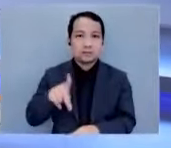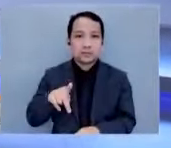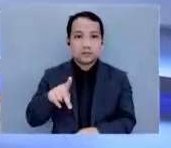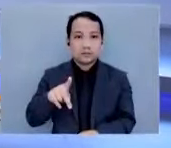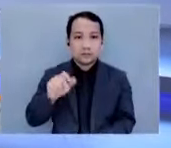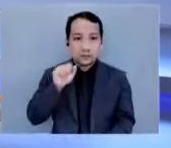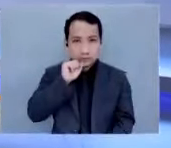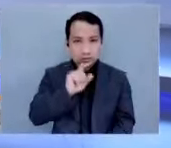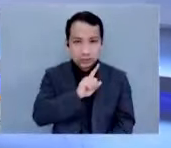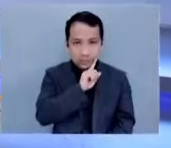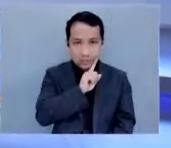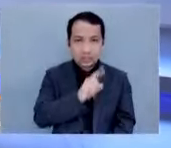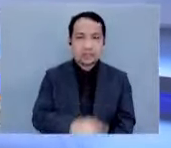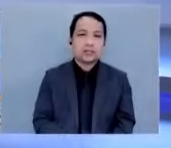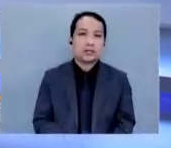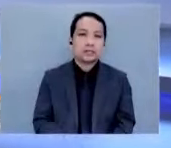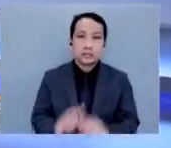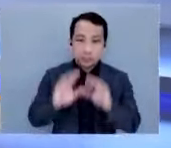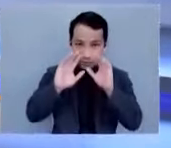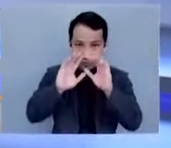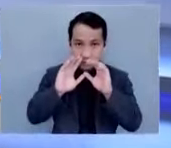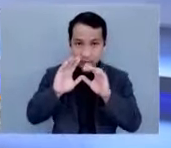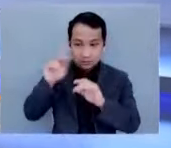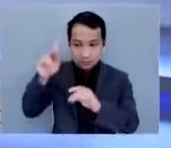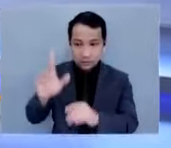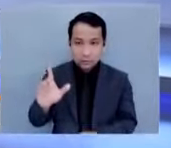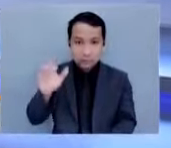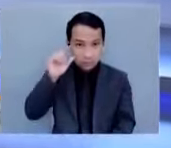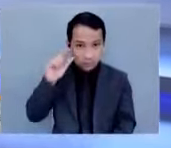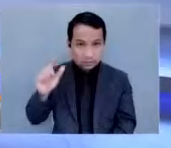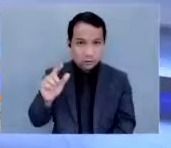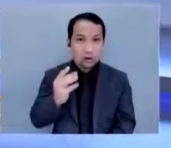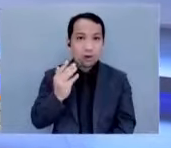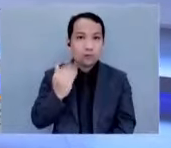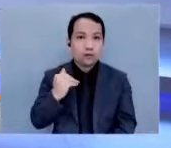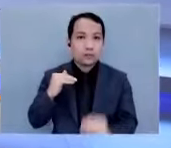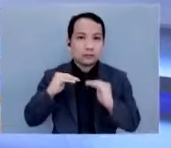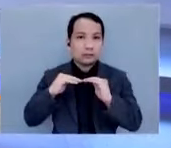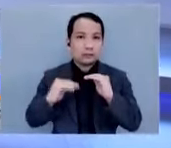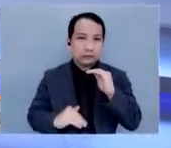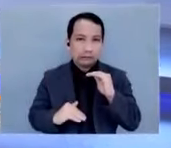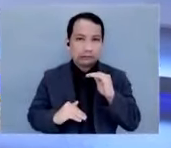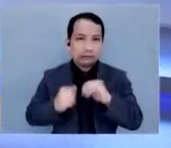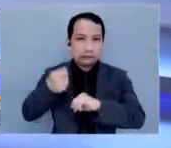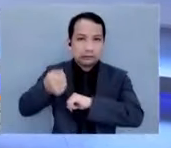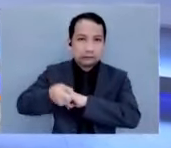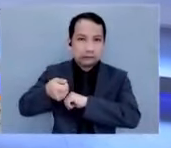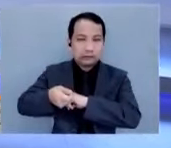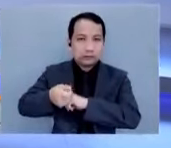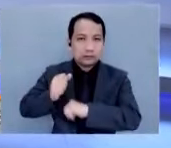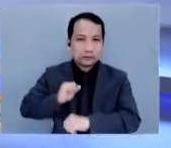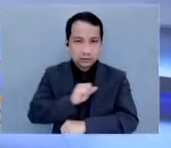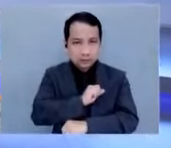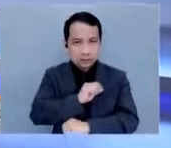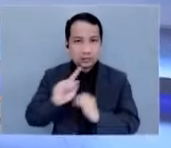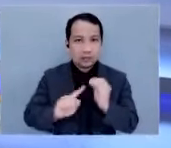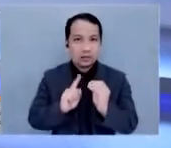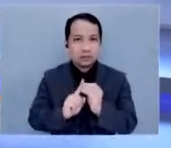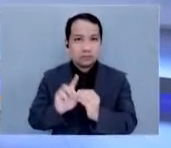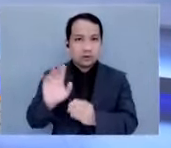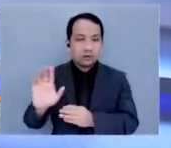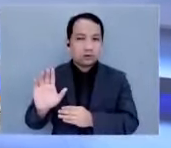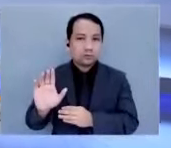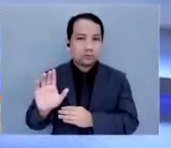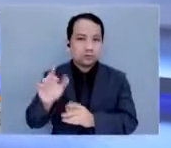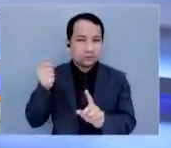Duterte si Pastor Apollo Quiboloy laban sa hindi raw patas na pagdinig ng Senado kaugnay sa mga aligasyon ng